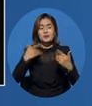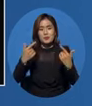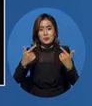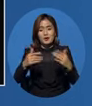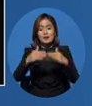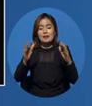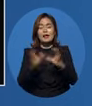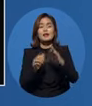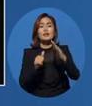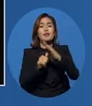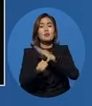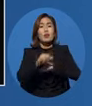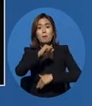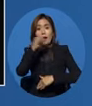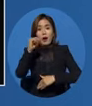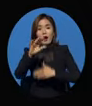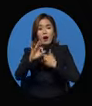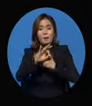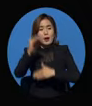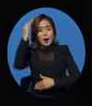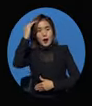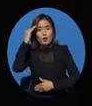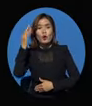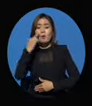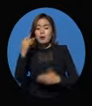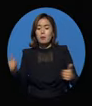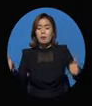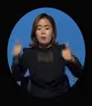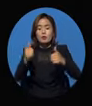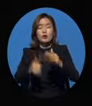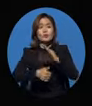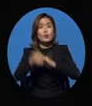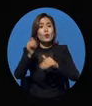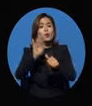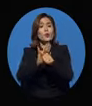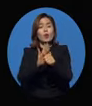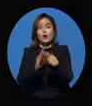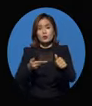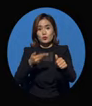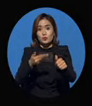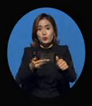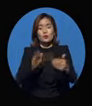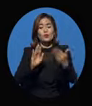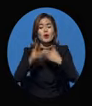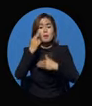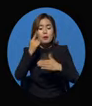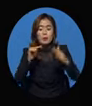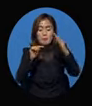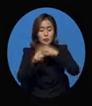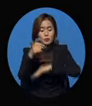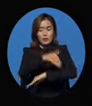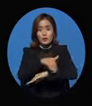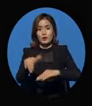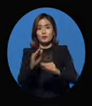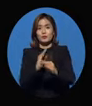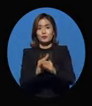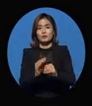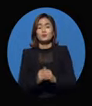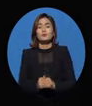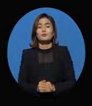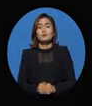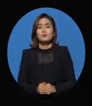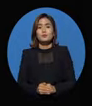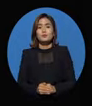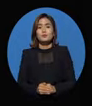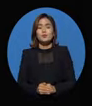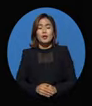대표가 되면 우리 한미 정상회담의 성공을 뒷받침 하고 그 이후에 미국을 방문할 계획을 가지고 있습니다 얼마전에